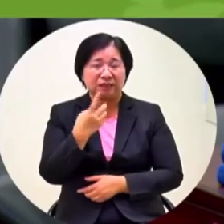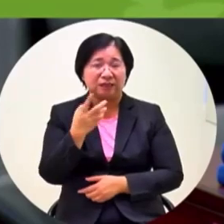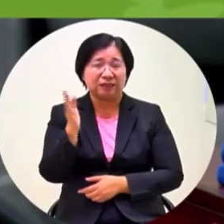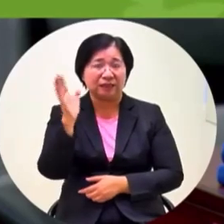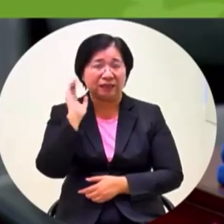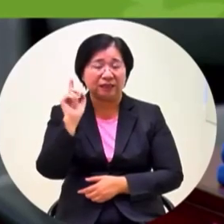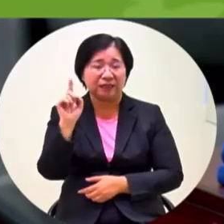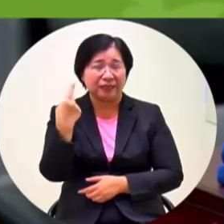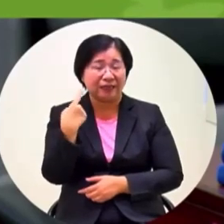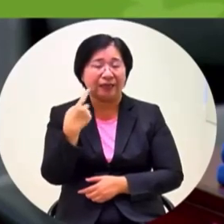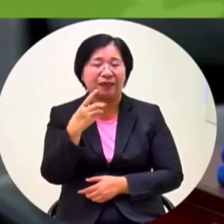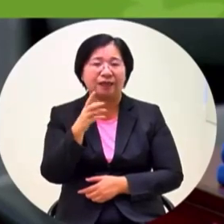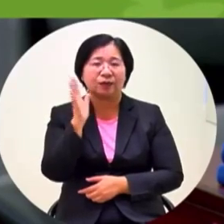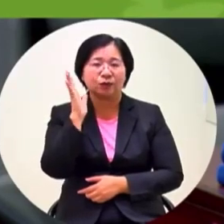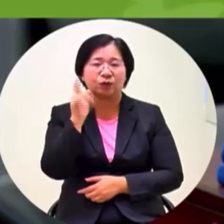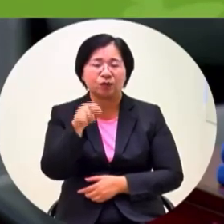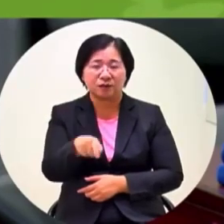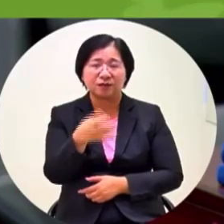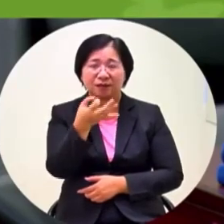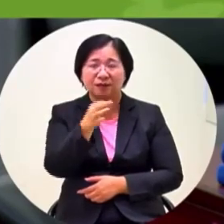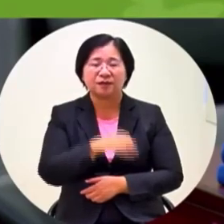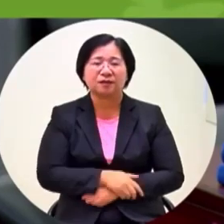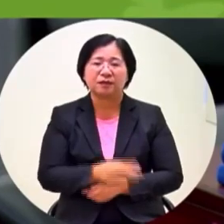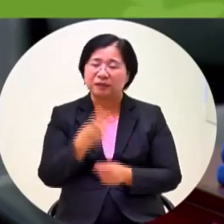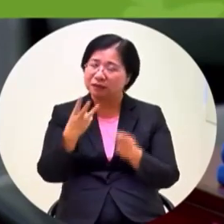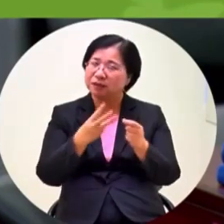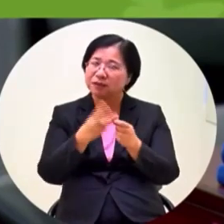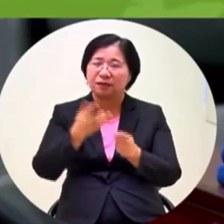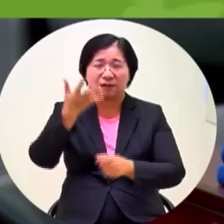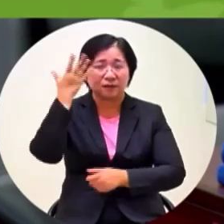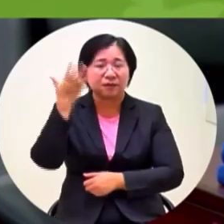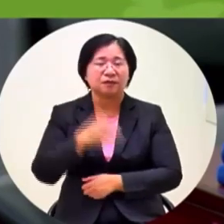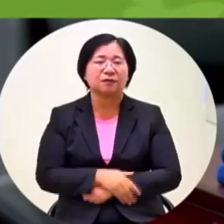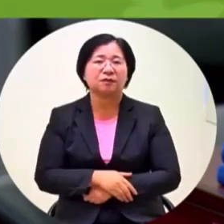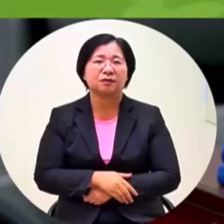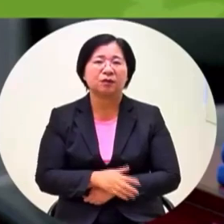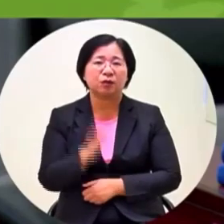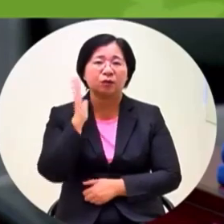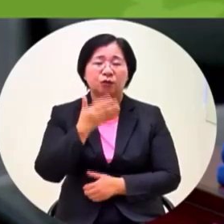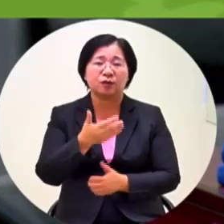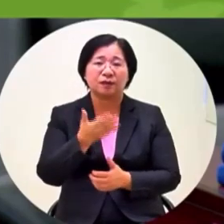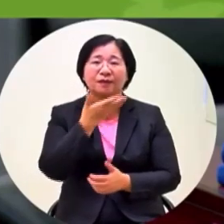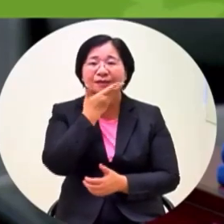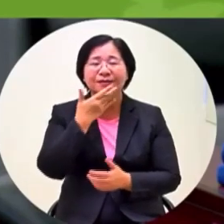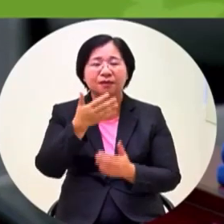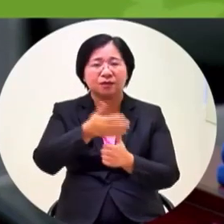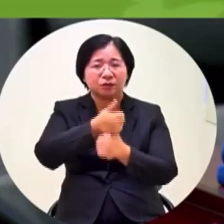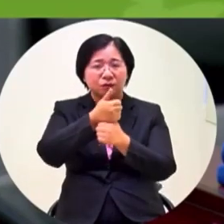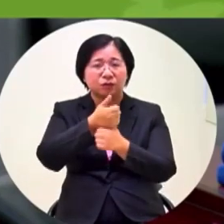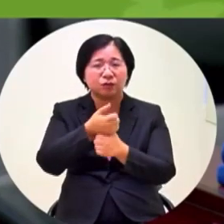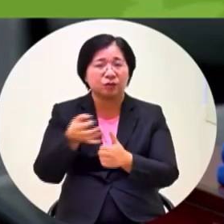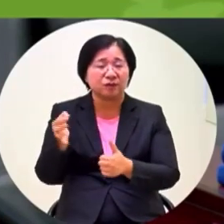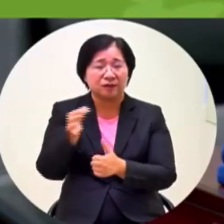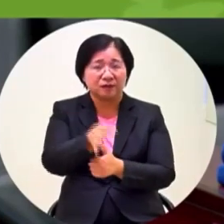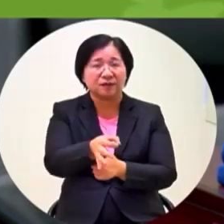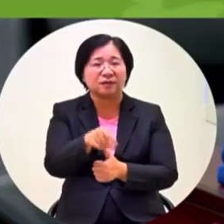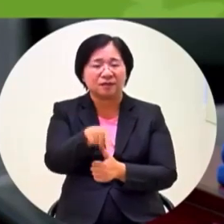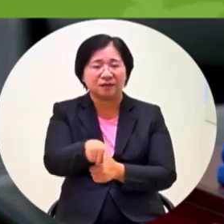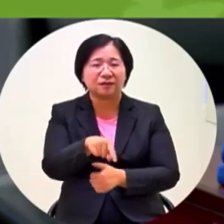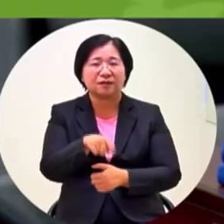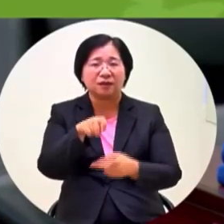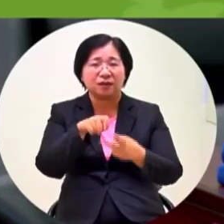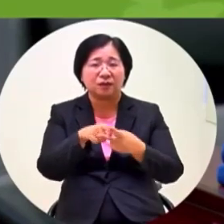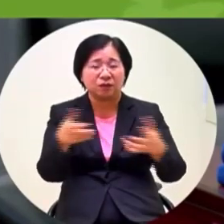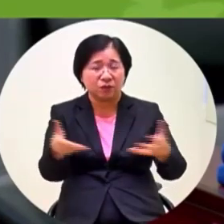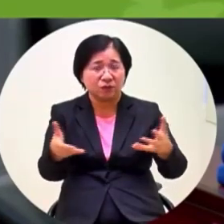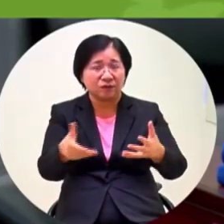条钱，伫两三当前水利署拨下来的这个工程费，这条